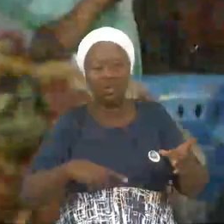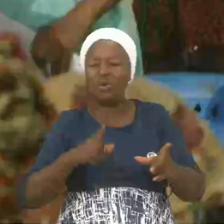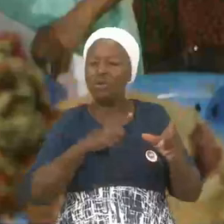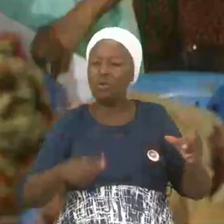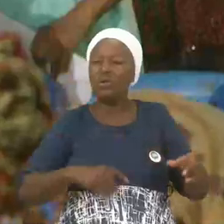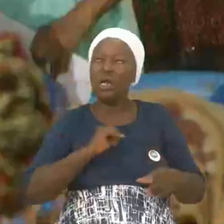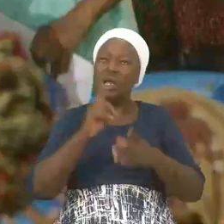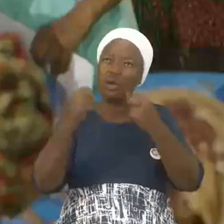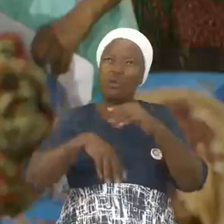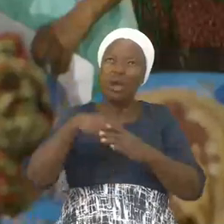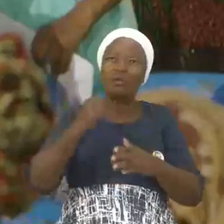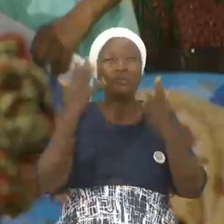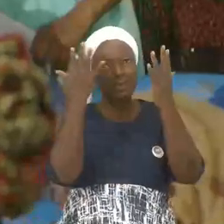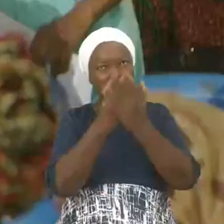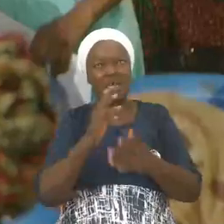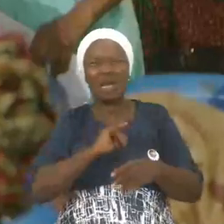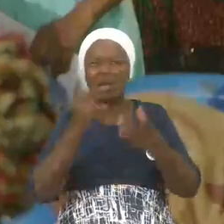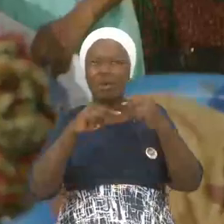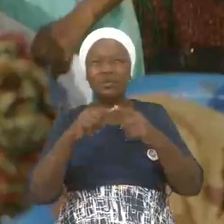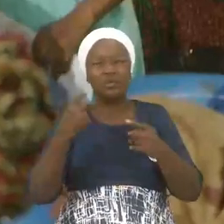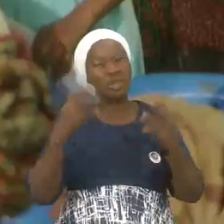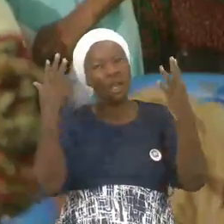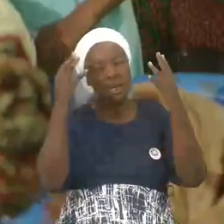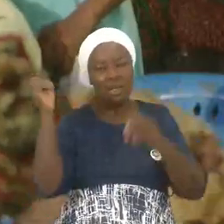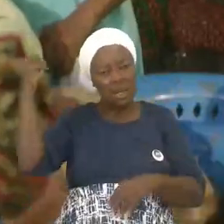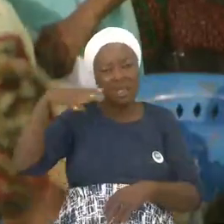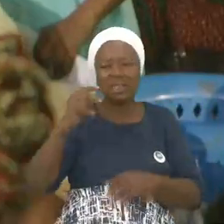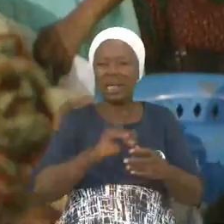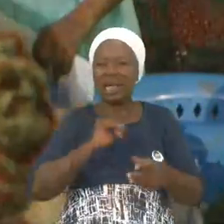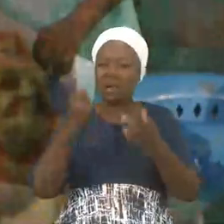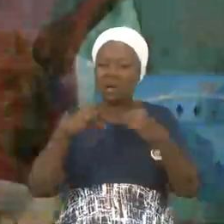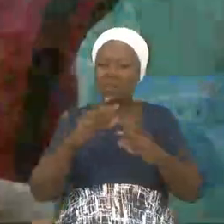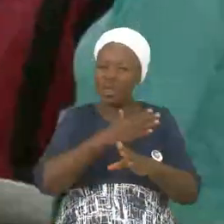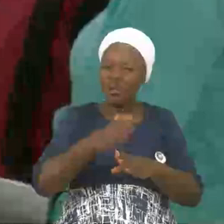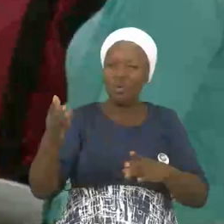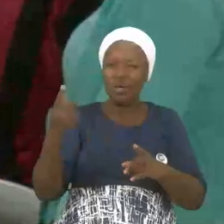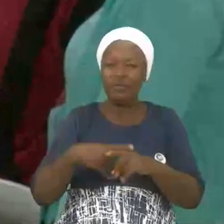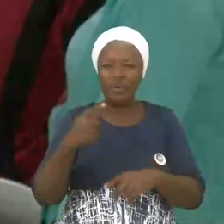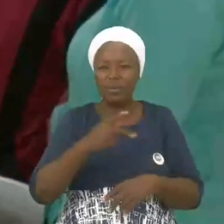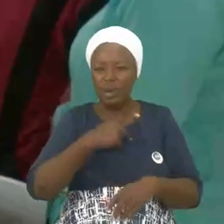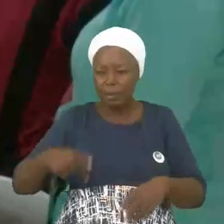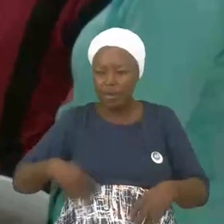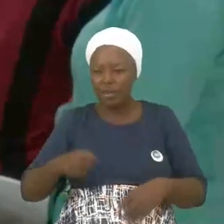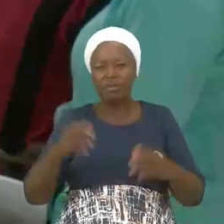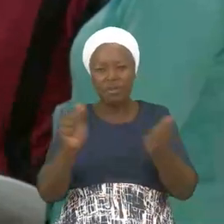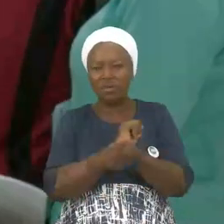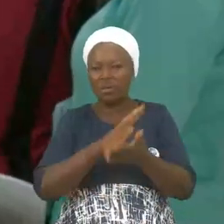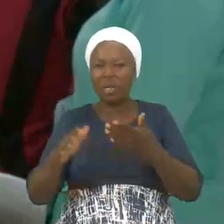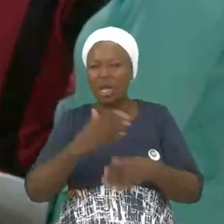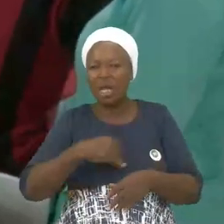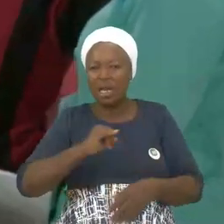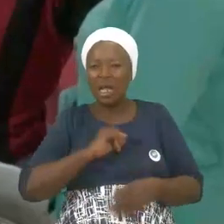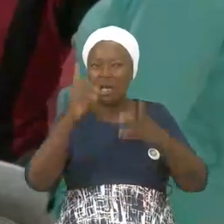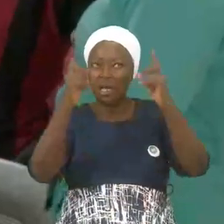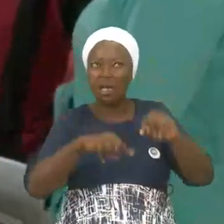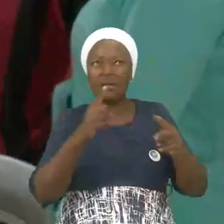tu te lèves, parle au Seigneur dans la prière. Seigneur, parle. Je sors de mes ténèbres maintenant. Je viens à la lumière. Seigneur, je